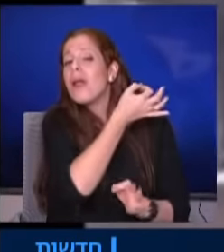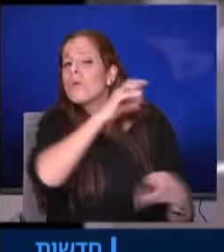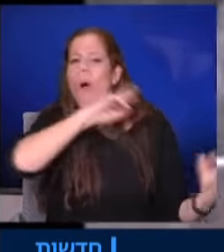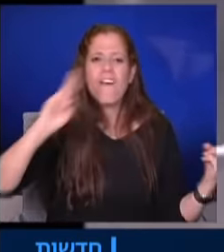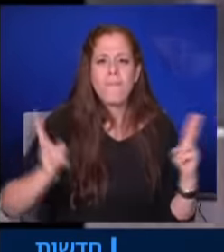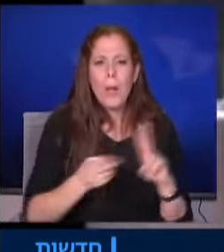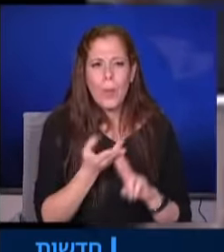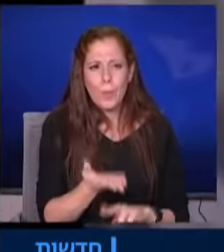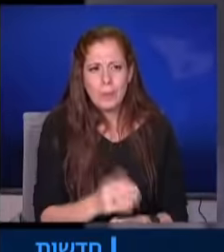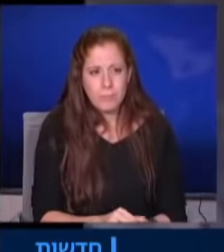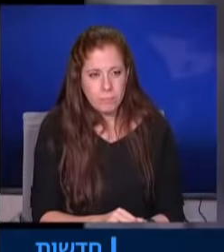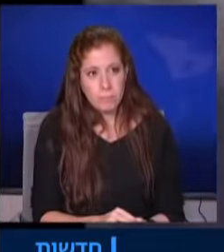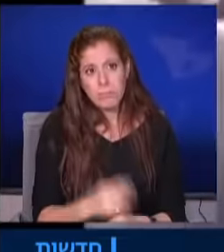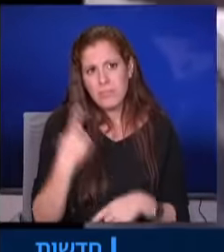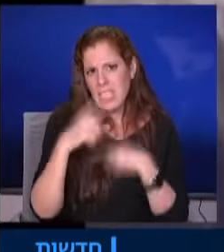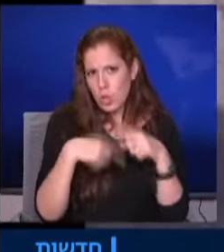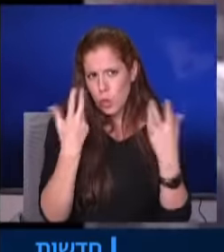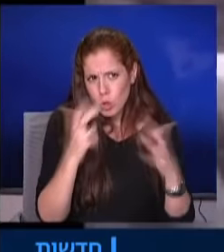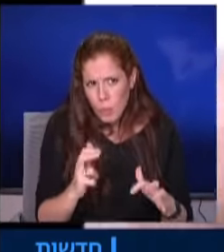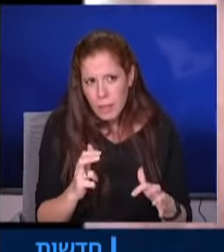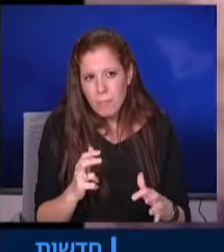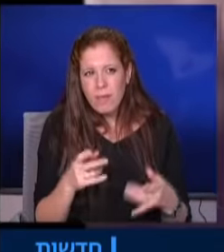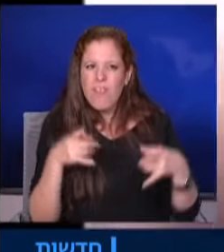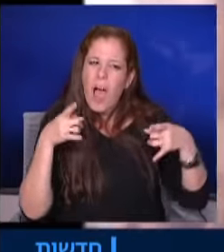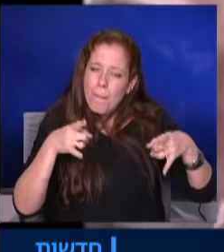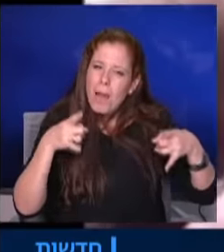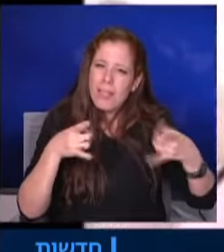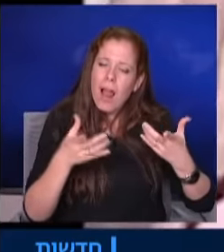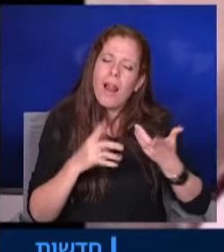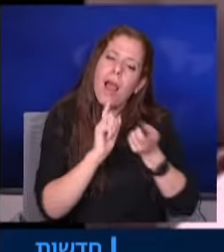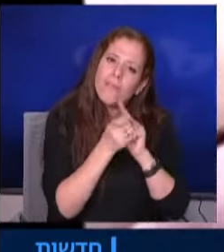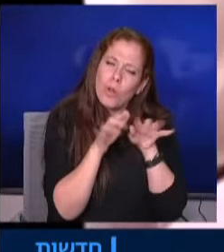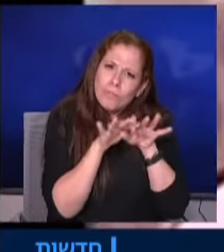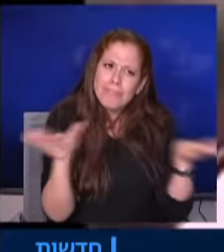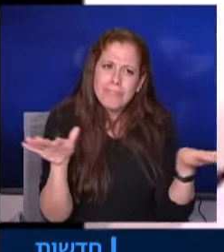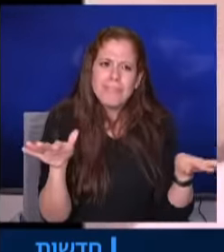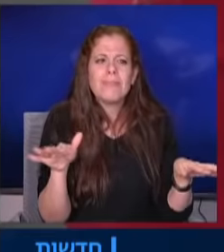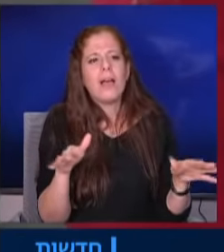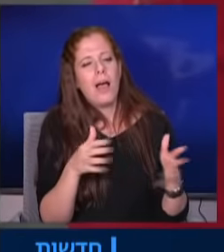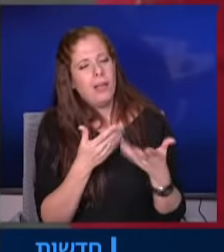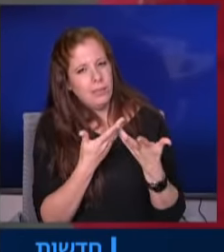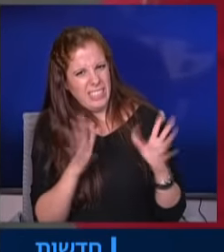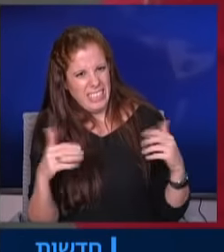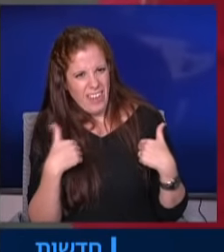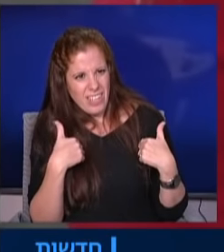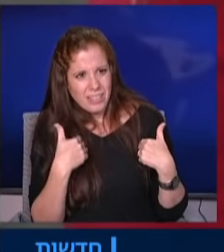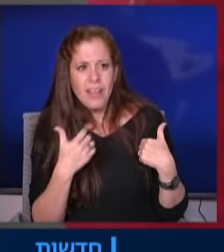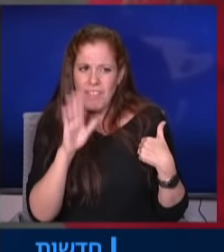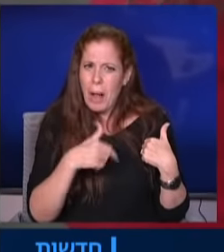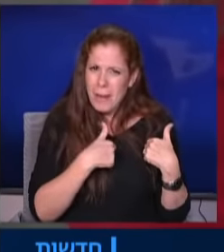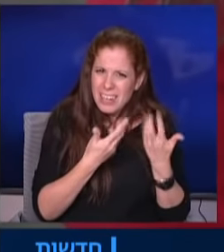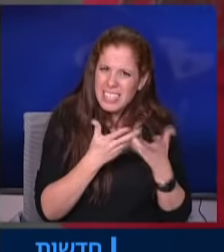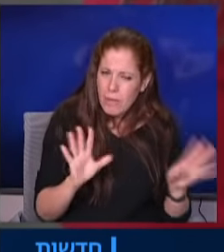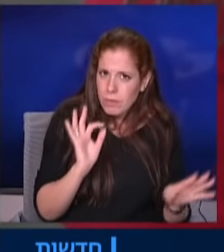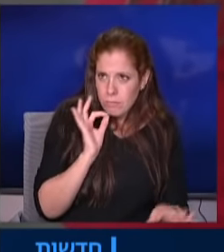was the 80s and metal was kind of like becoming mainstream and stuff. So you start getting exposed to it, and I did get exposed to it, you